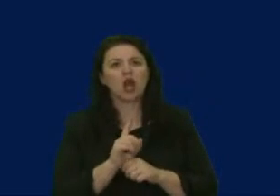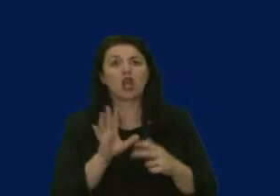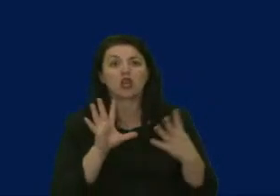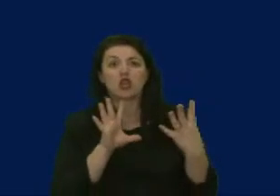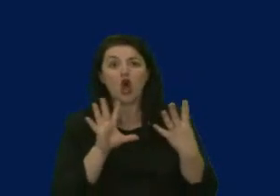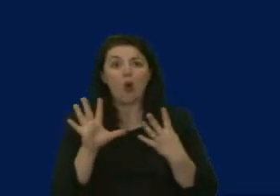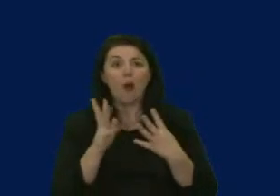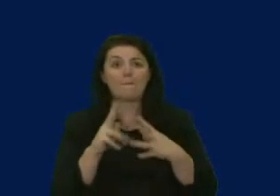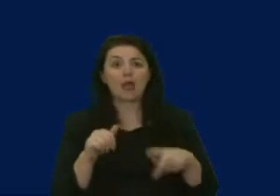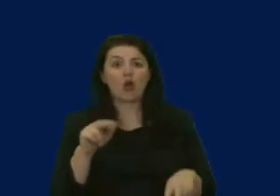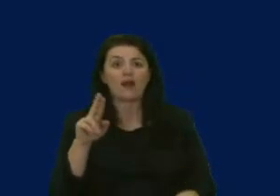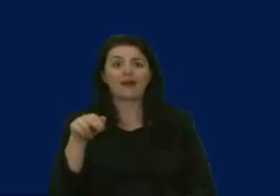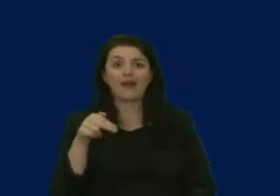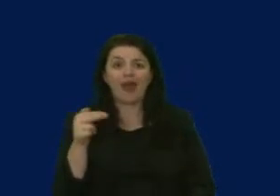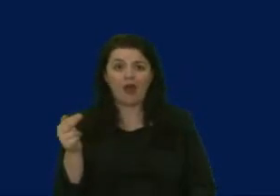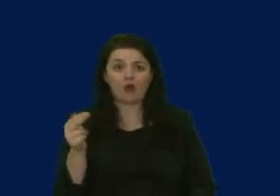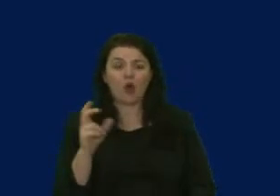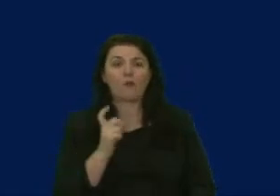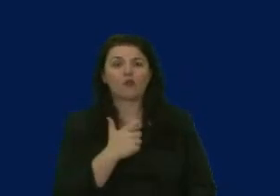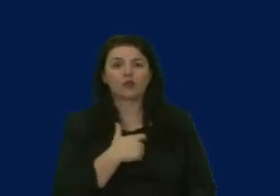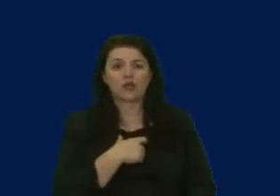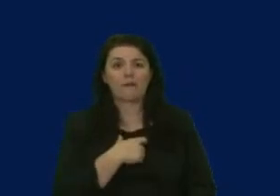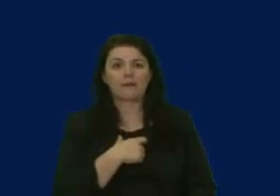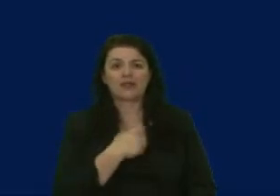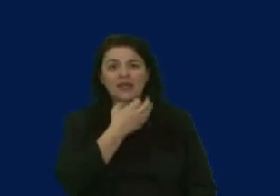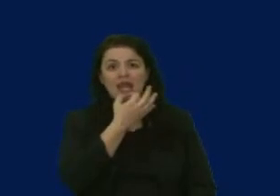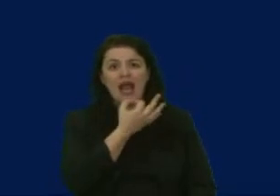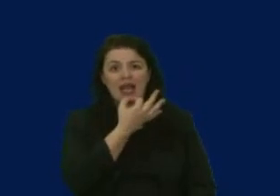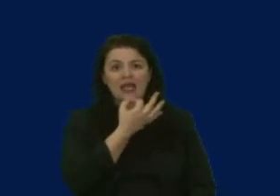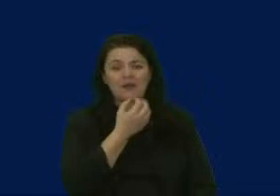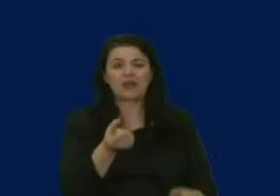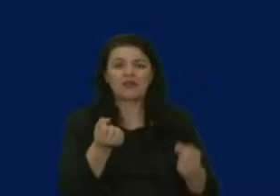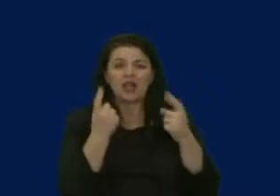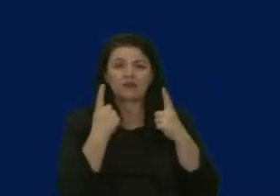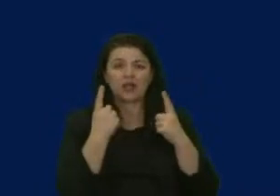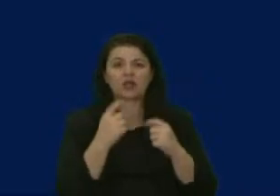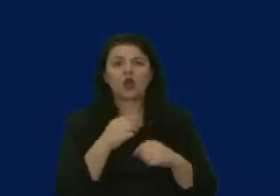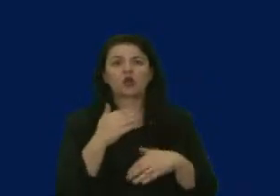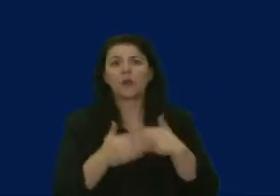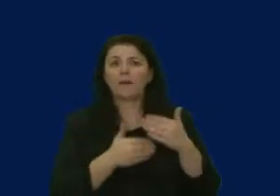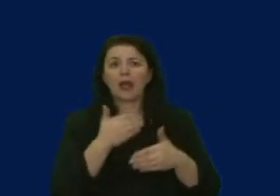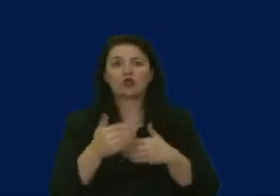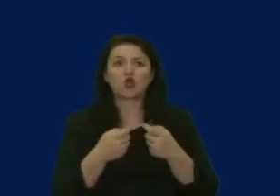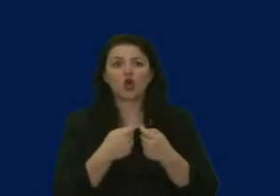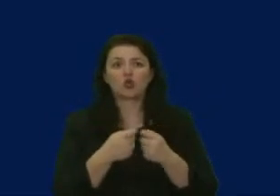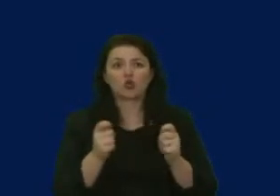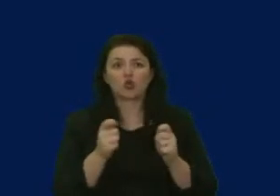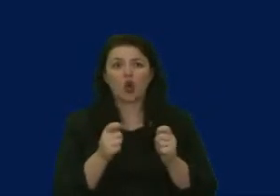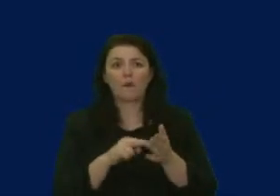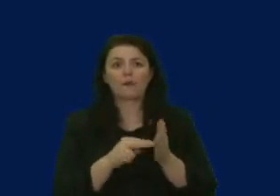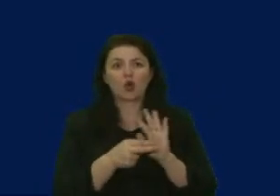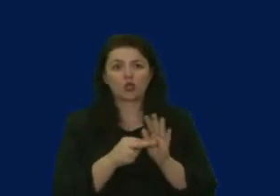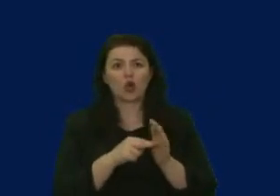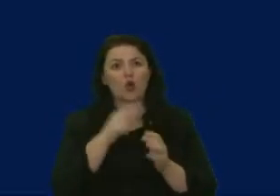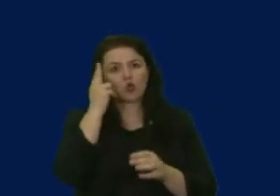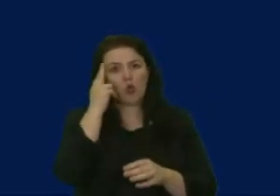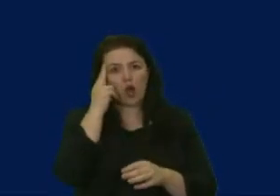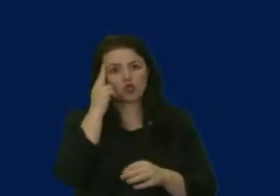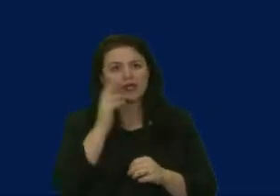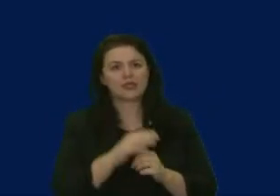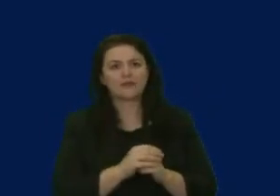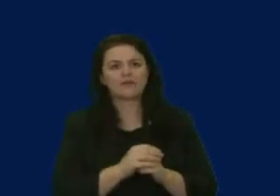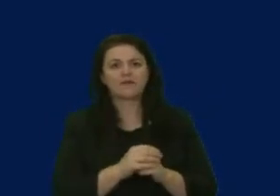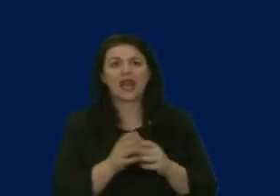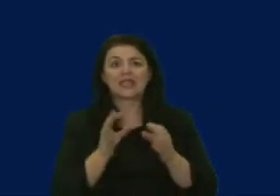euro anul acesta în sfârșit putem să le declarăm finalizate după parcurgerea tuturor celorlalte proceduri pe care le cunoașteți alte